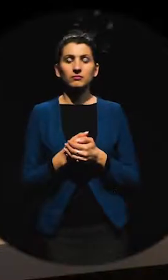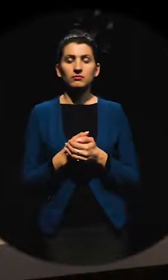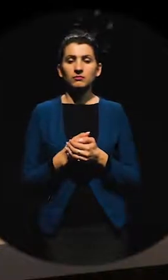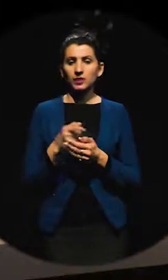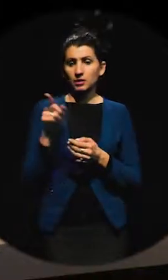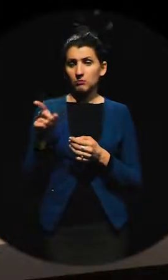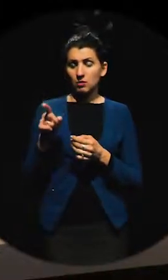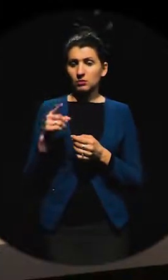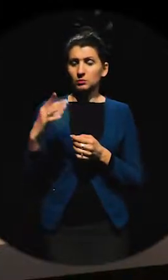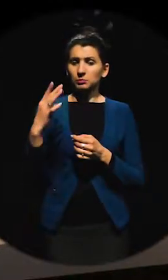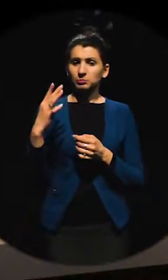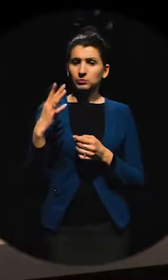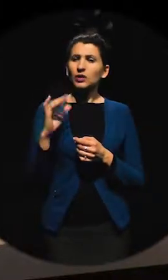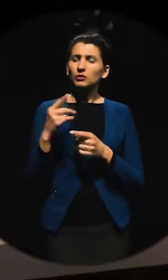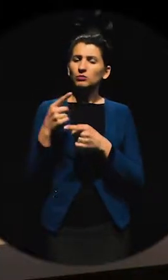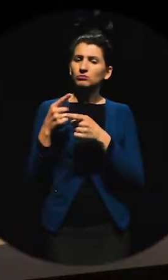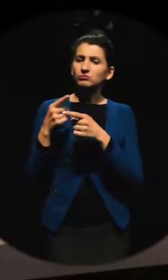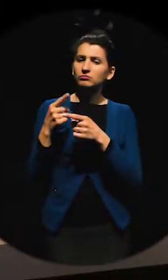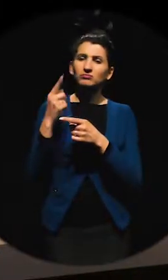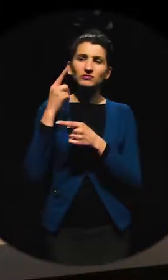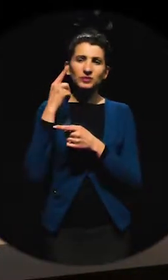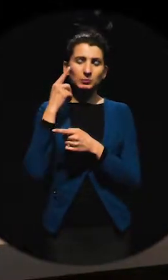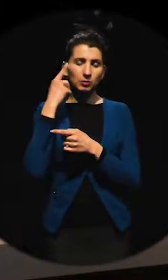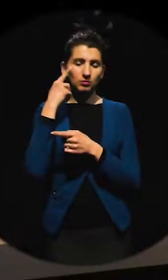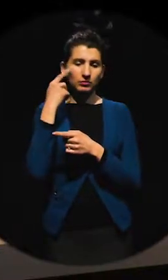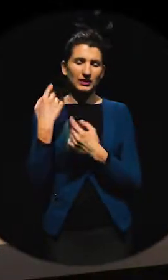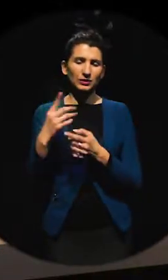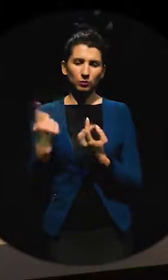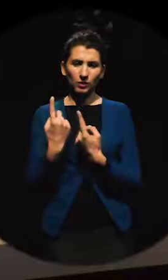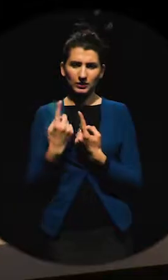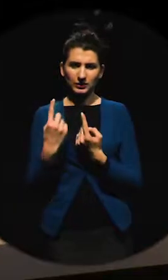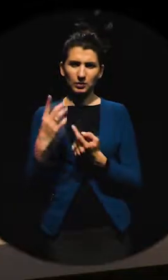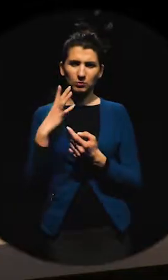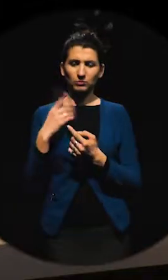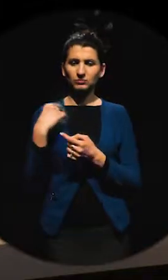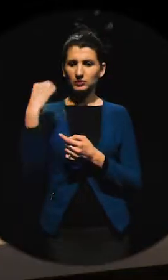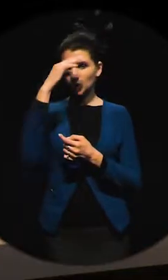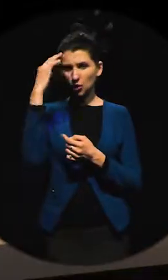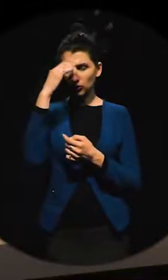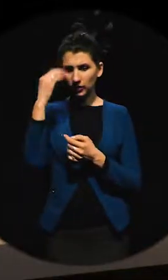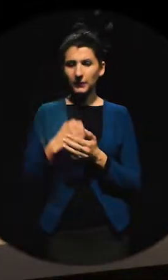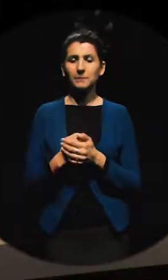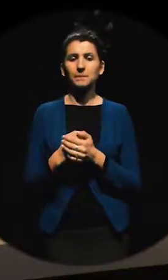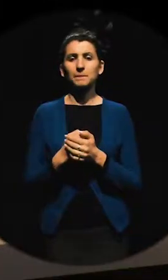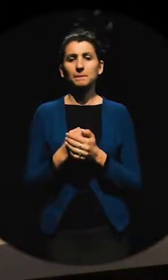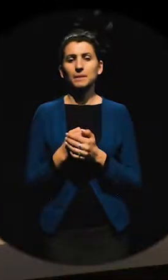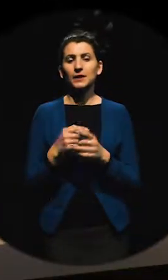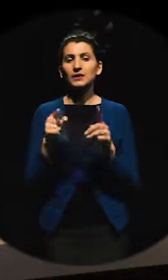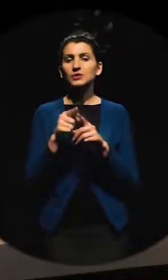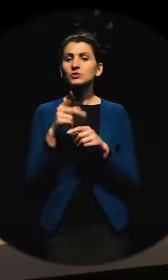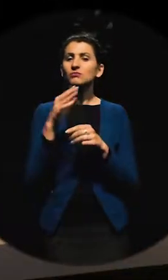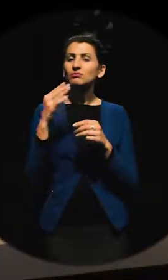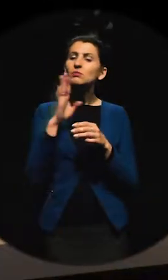Otóż nawiązując do wspomnianej wcześniej teorii gapienia się i do tego, że gapienie się